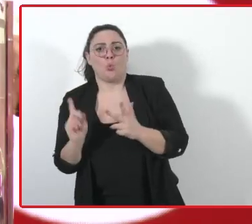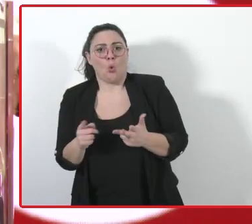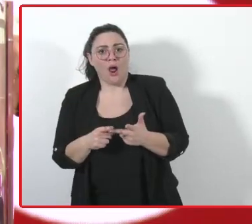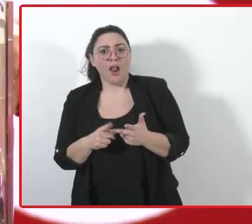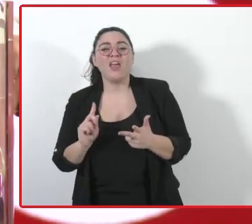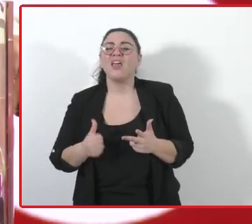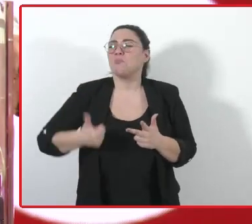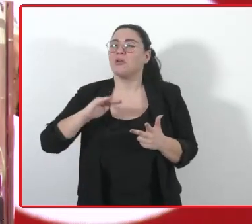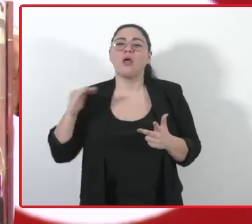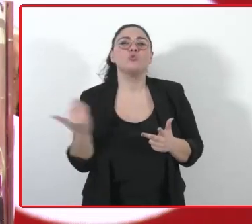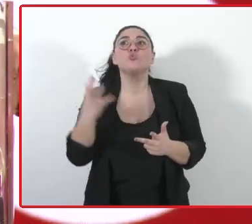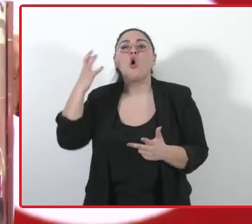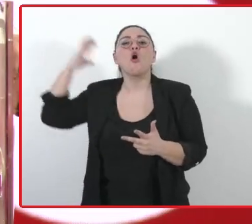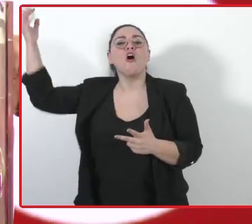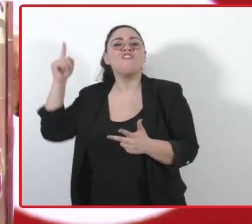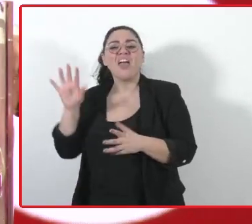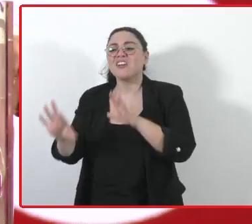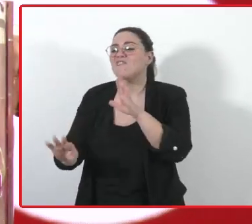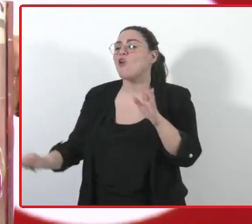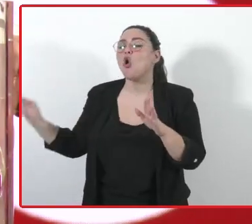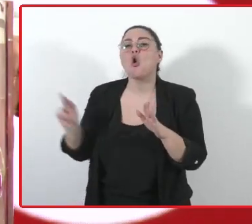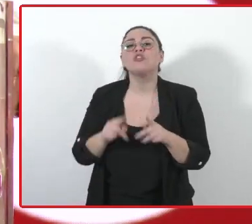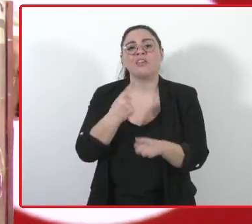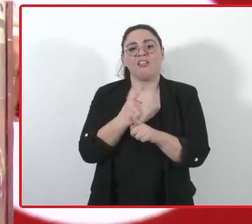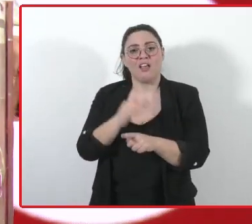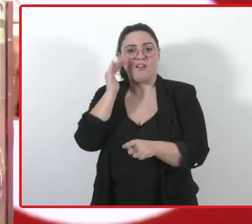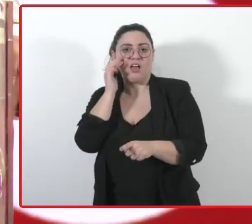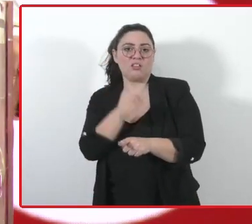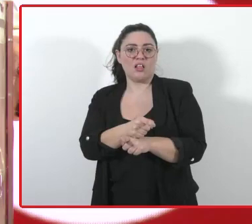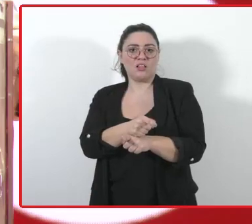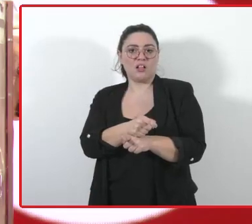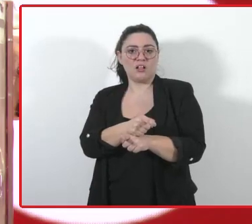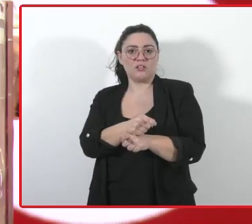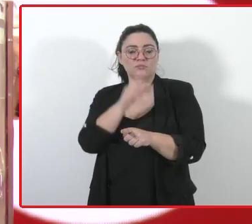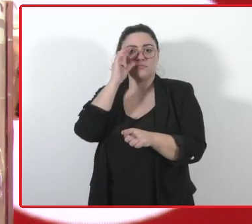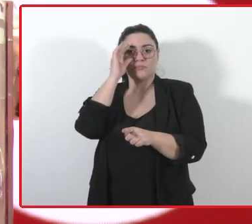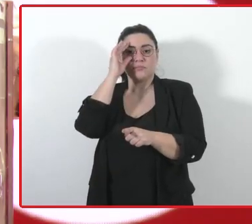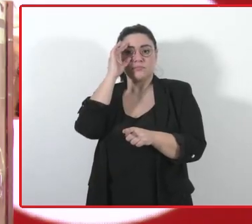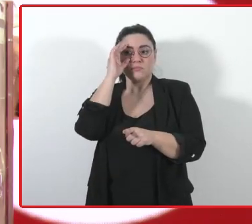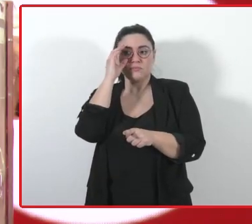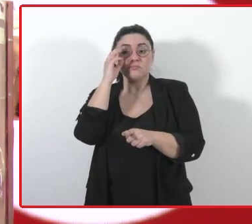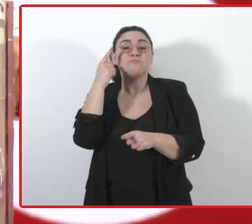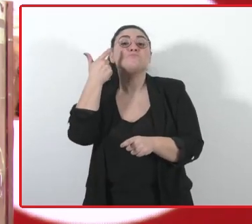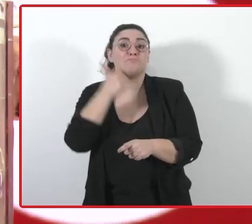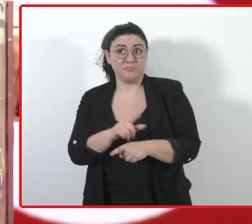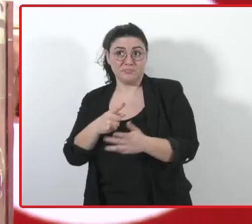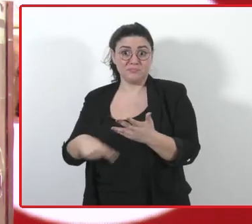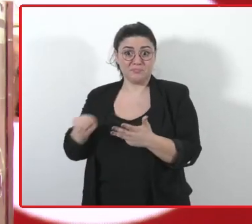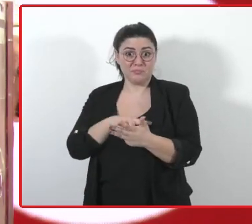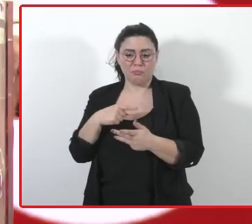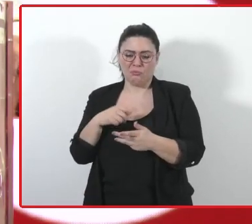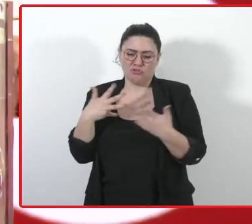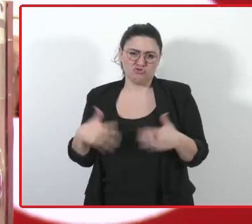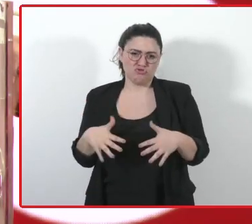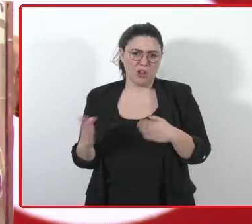da Quale governo decidi di votare Ecco perché noi dobbiamo in un tempo così martoriato